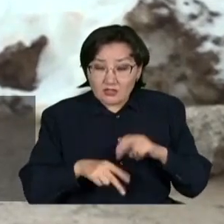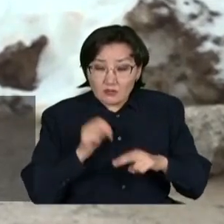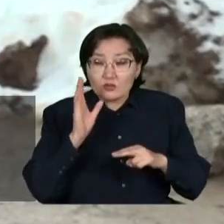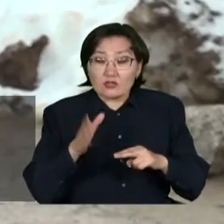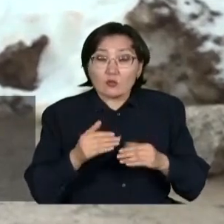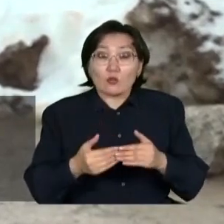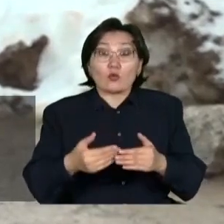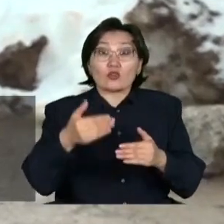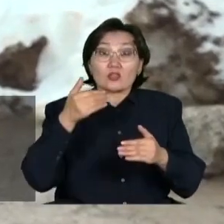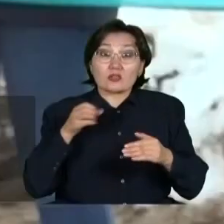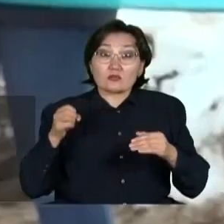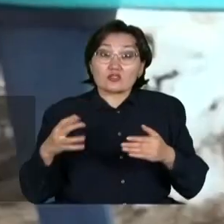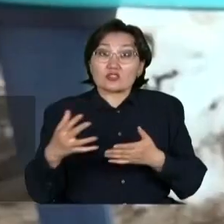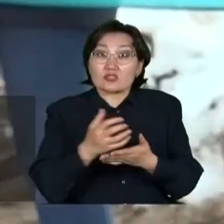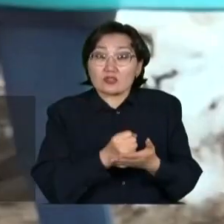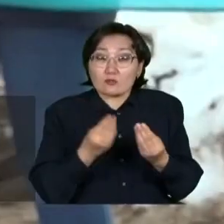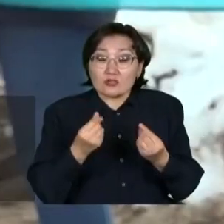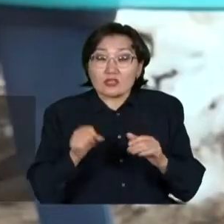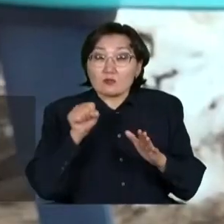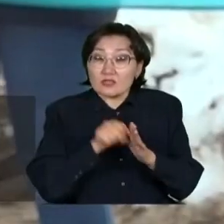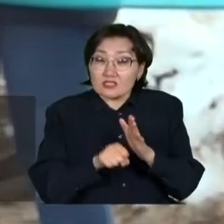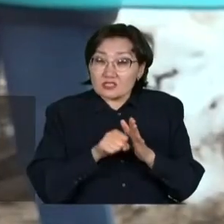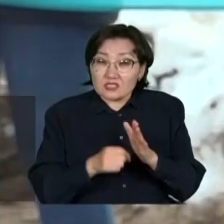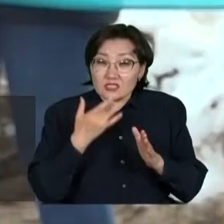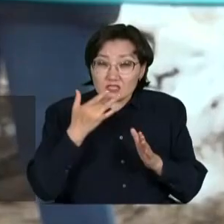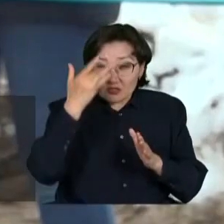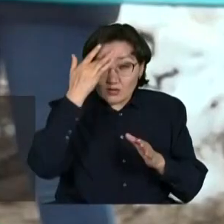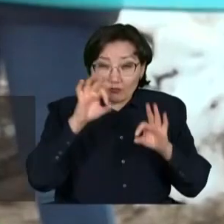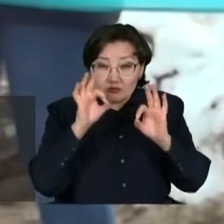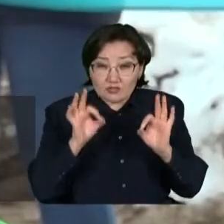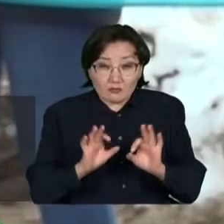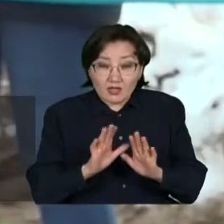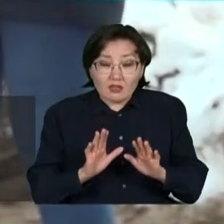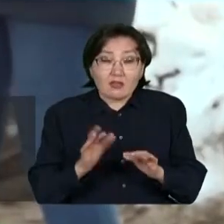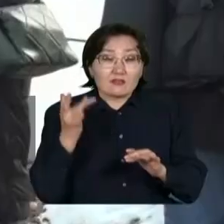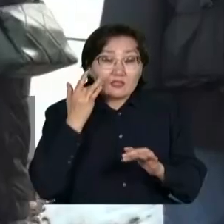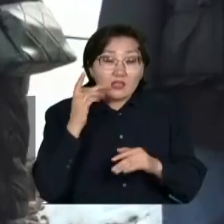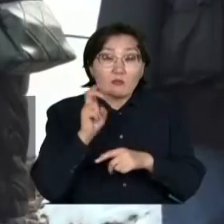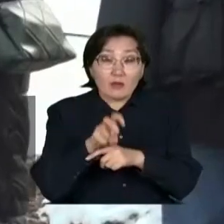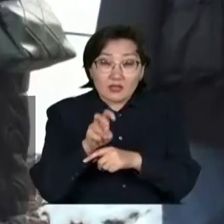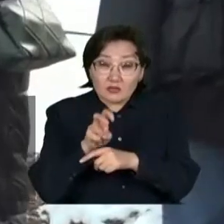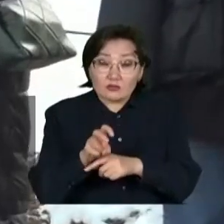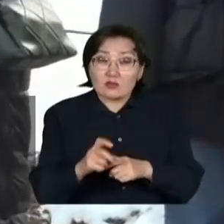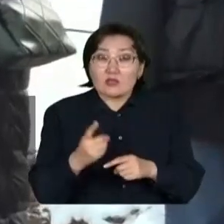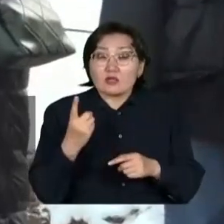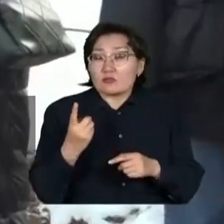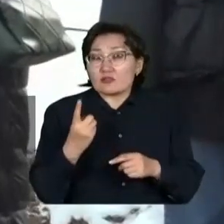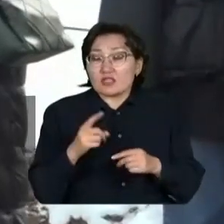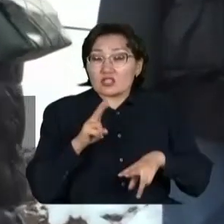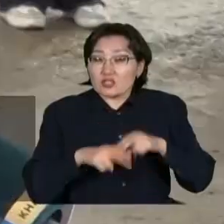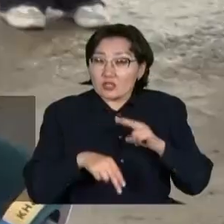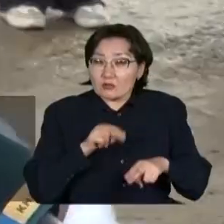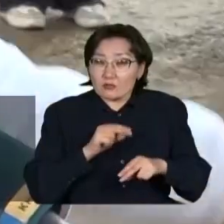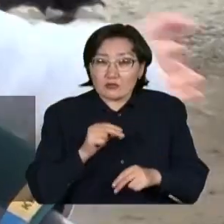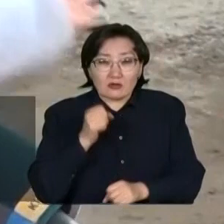Одан алдында жиналған ақша, қыс демей, жаз демей, күз демей барамыз. Басына қараймыз, бір строитель